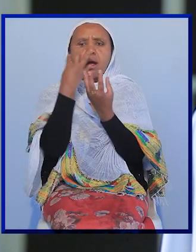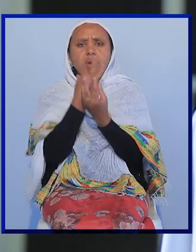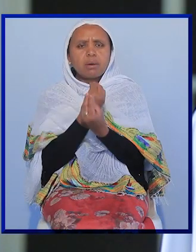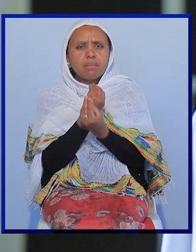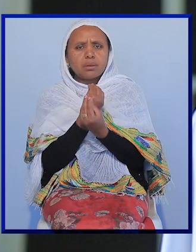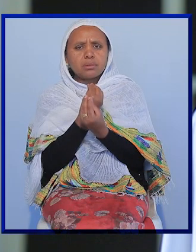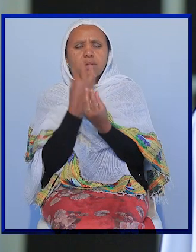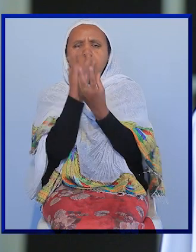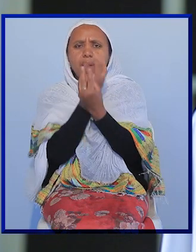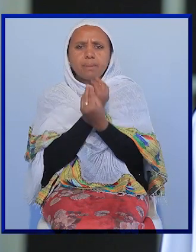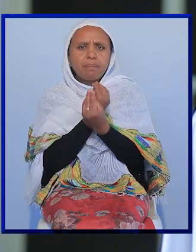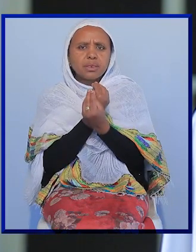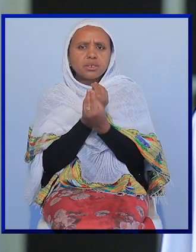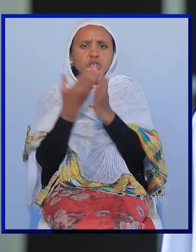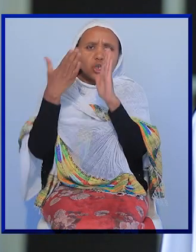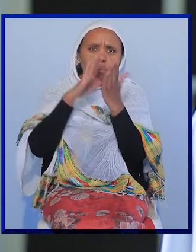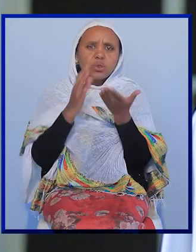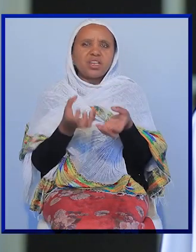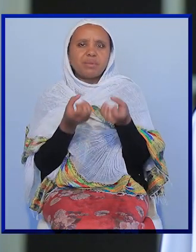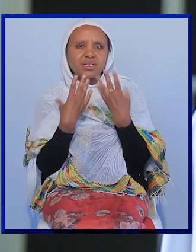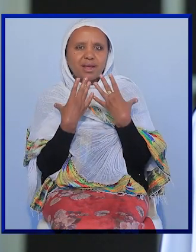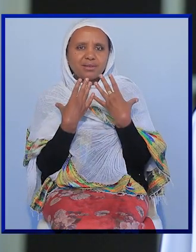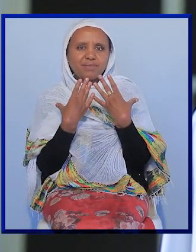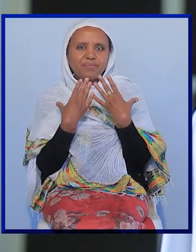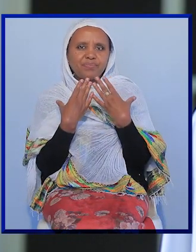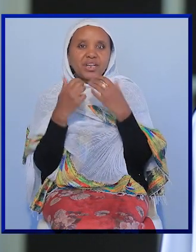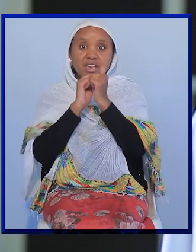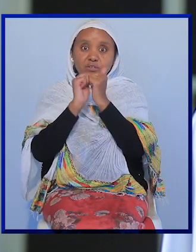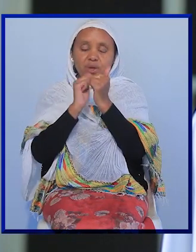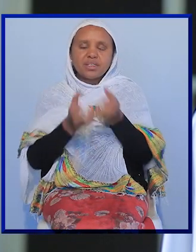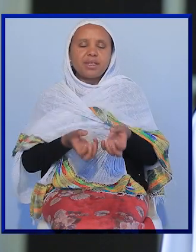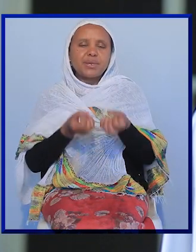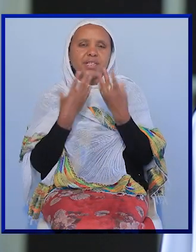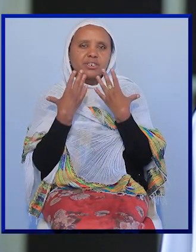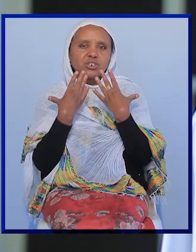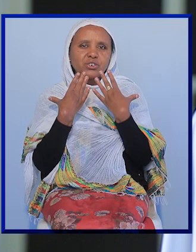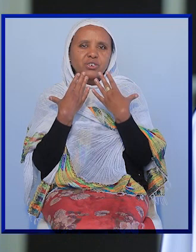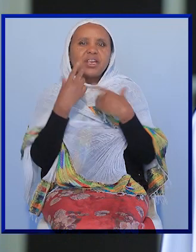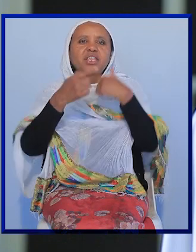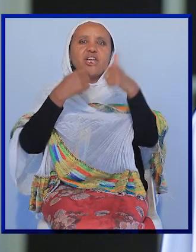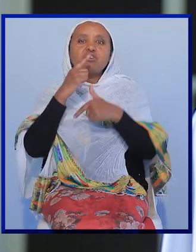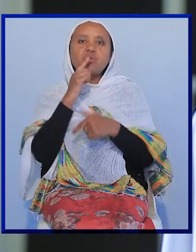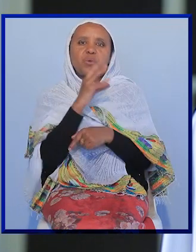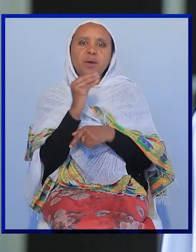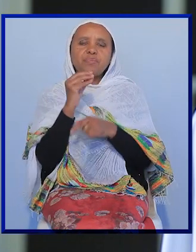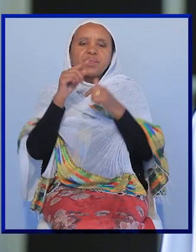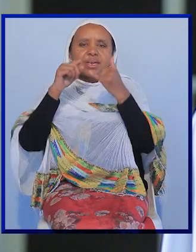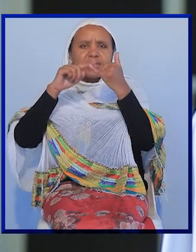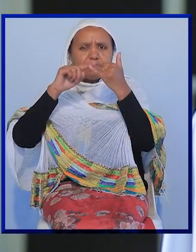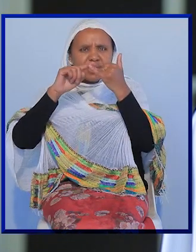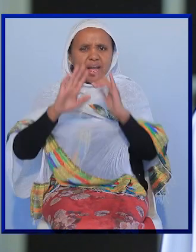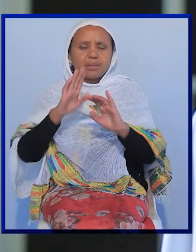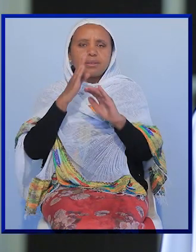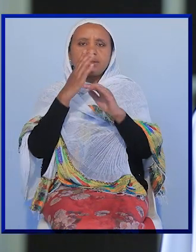እያማረባት እያማረባት ስንሞት እየበዛን ሲያጠፋት እየበዛች የሄደች ነችና እስከ ምጽአት